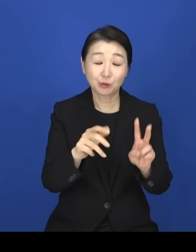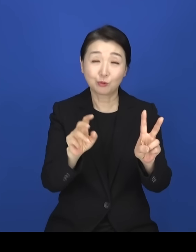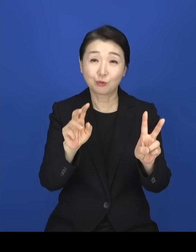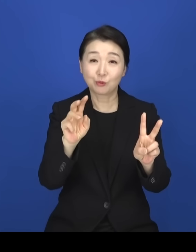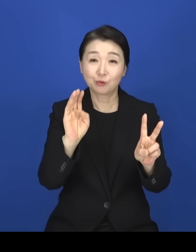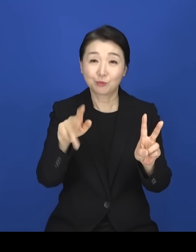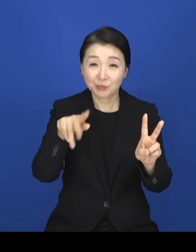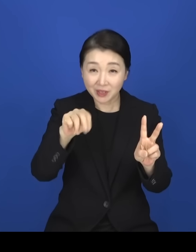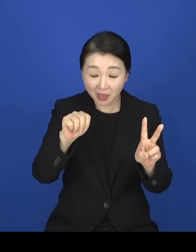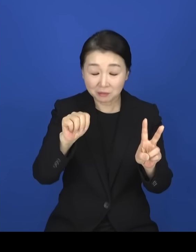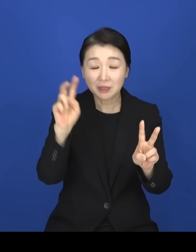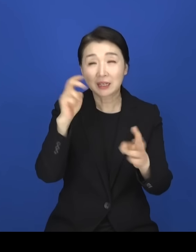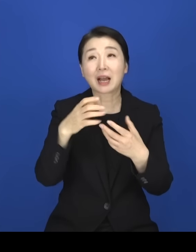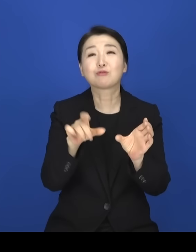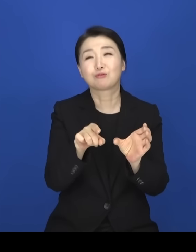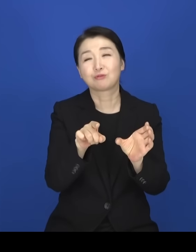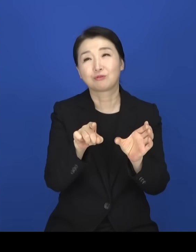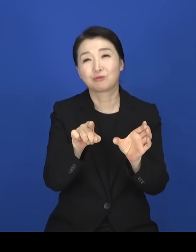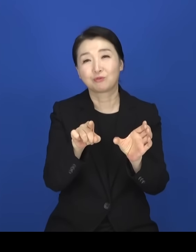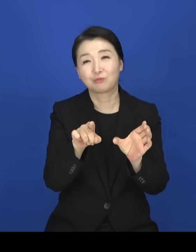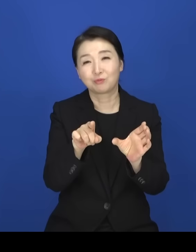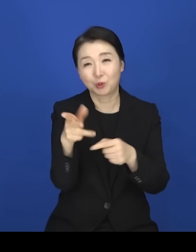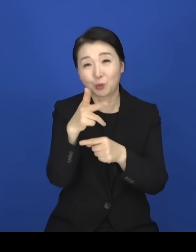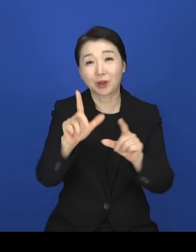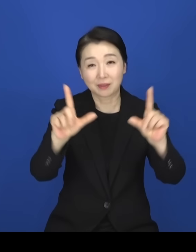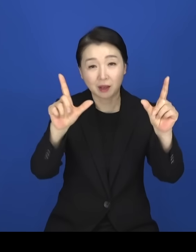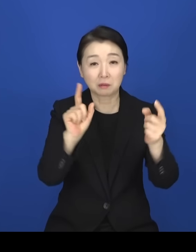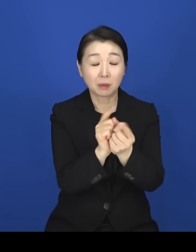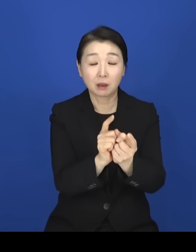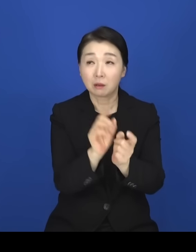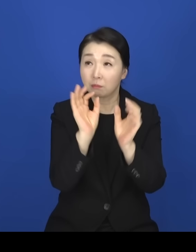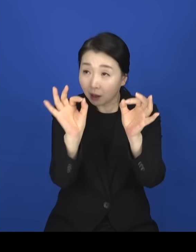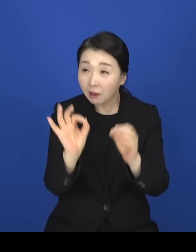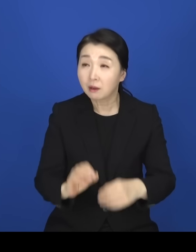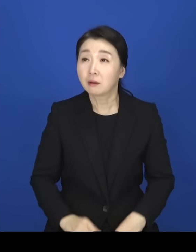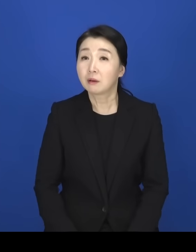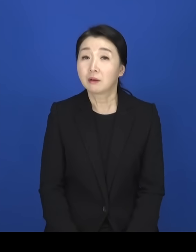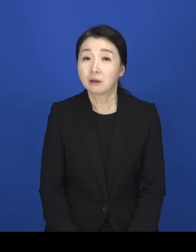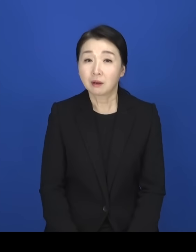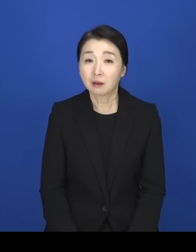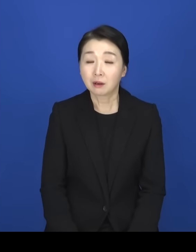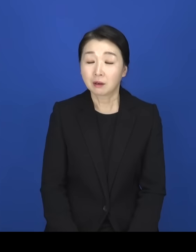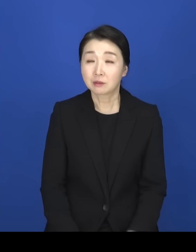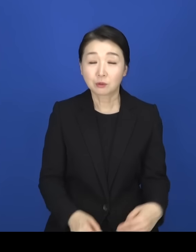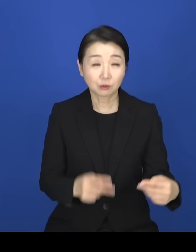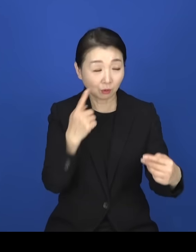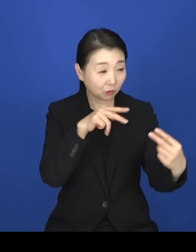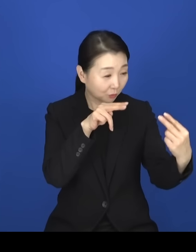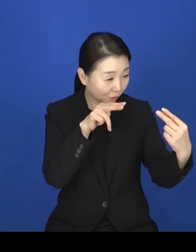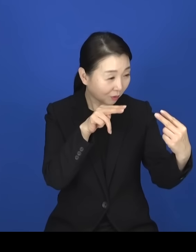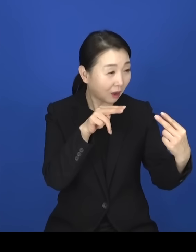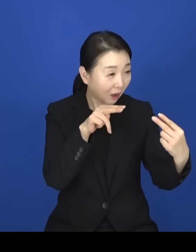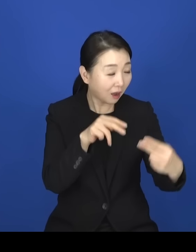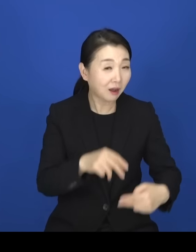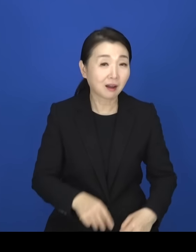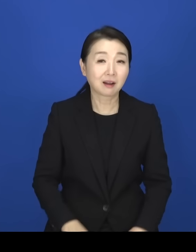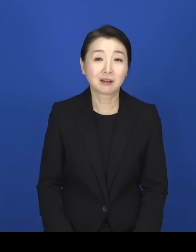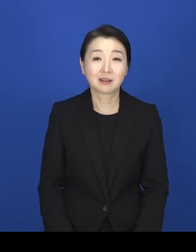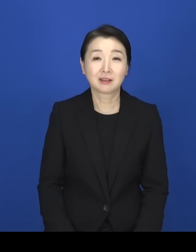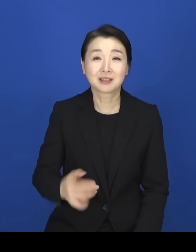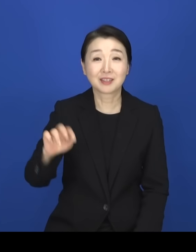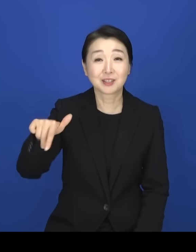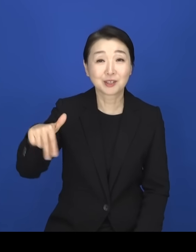그때 가수 뮤직뱅크 녹화 날이어가지고 쫙 서 있는데 보고서 서로 얼굴 보고 반성했죠? 니쿤 보고